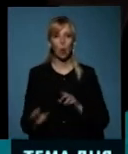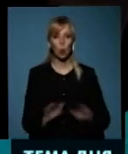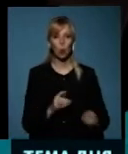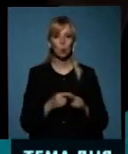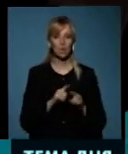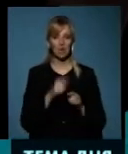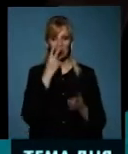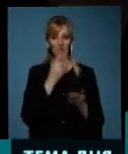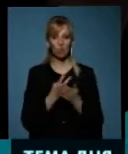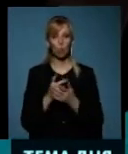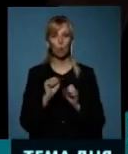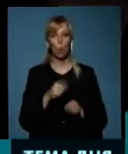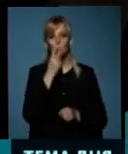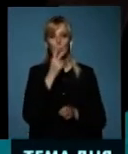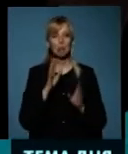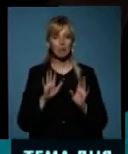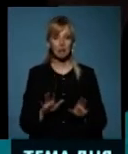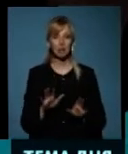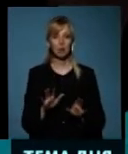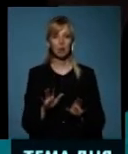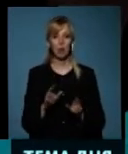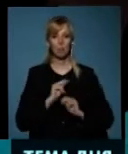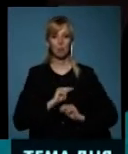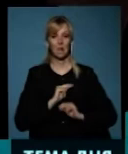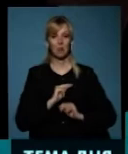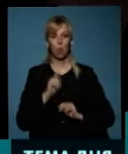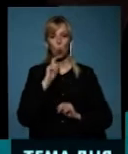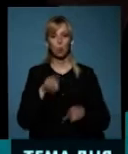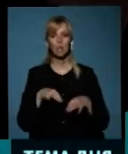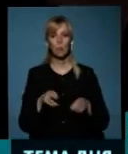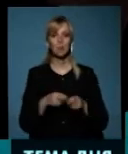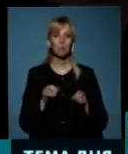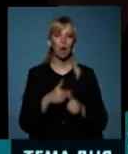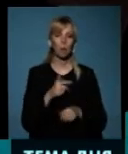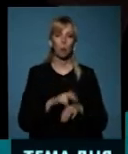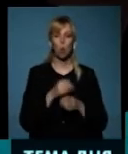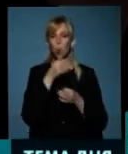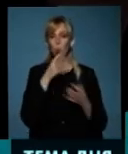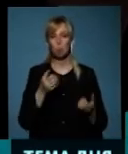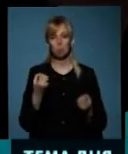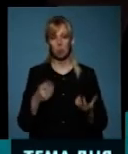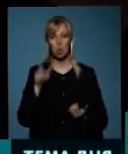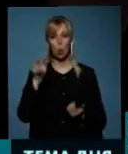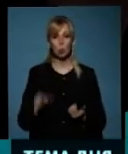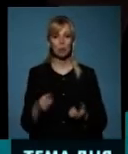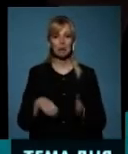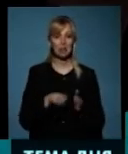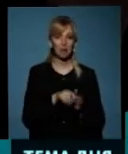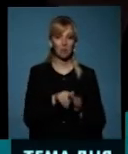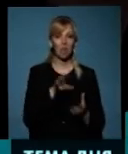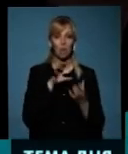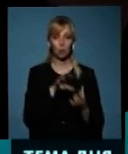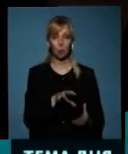такі візуальні, які може побачити не тільки працівник Укртрансбезпеки чи поліція, а будь-який пересічний громадянин, який сідає в цей